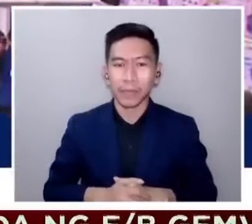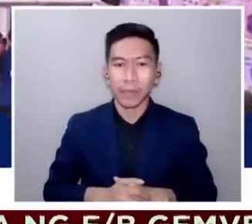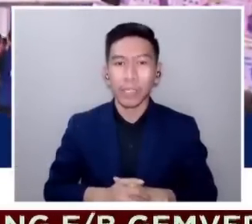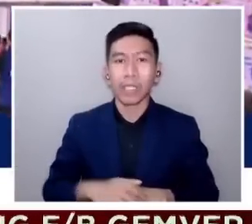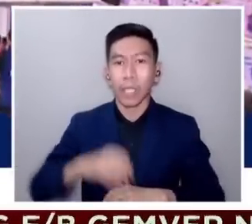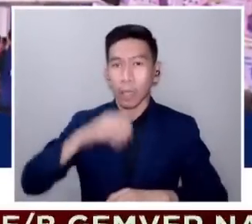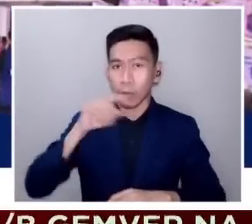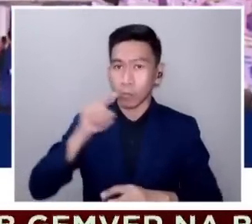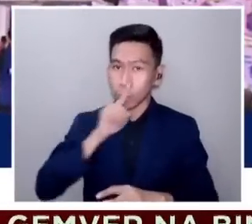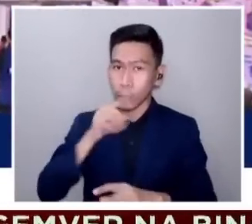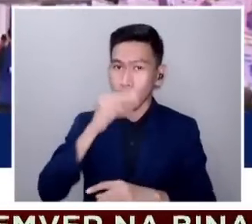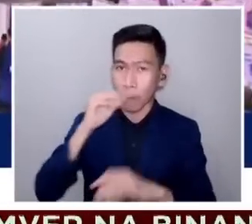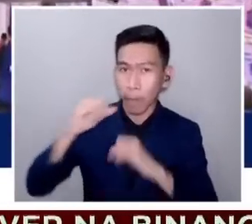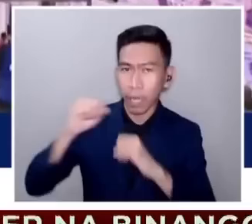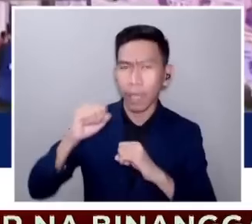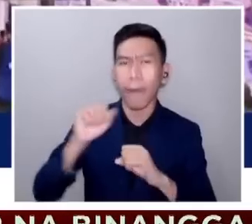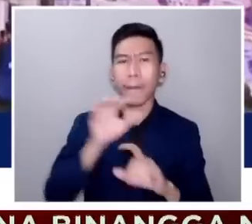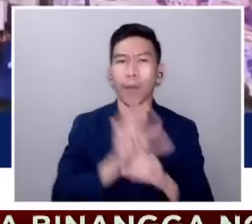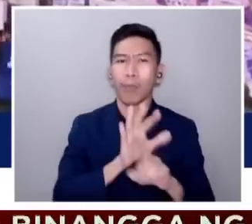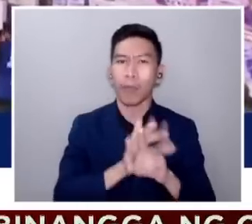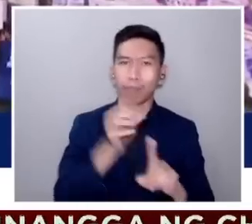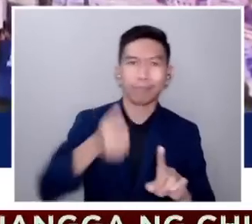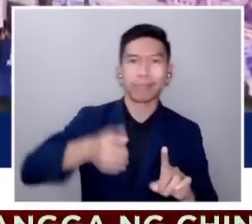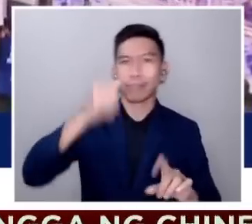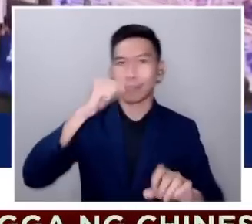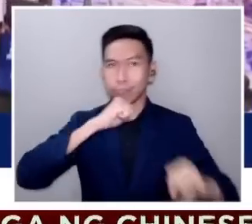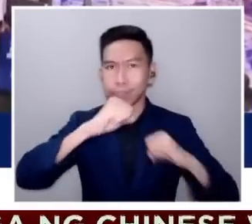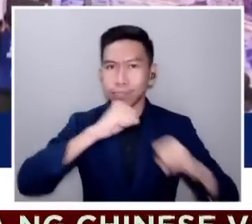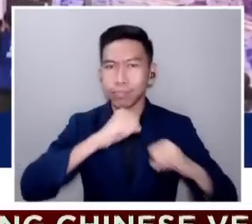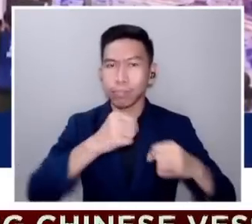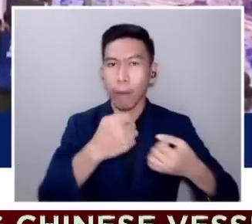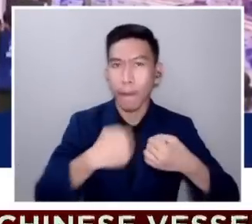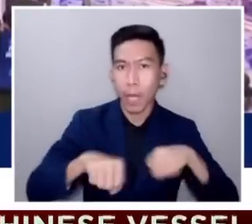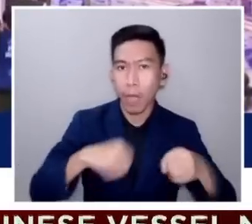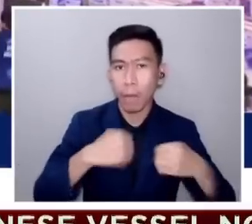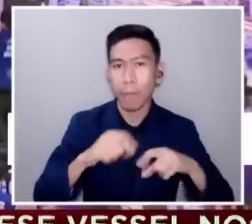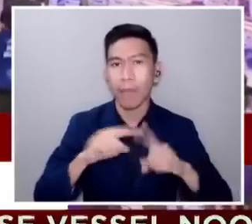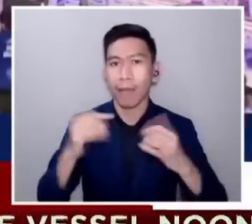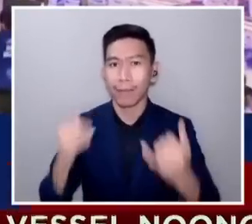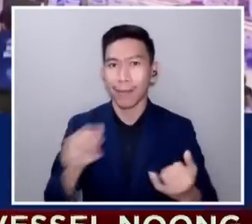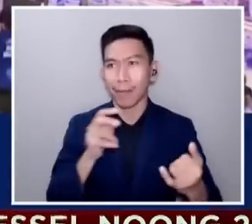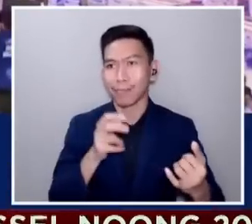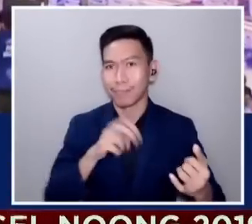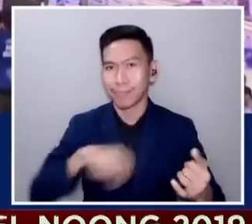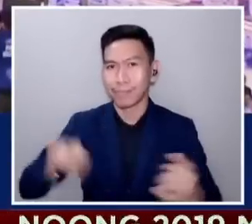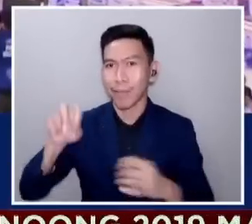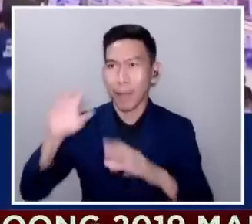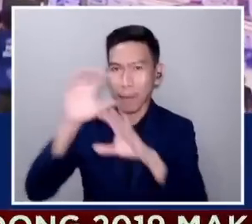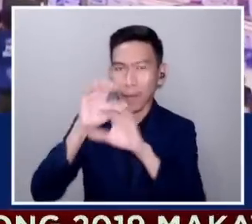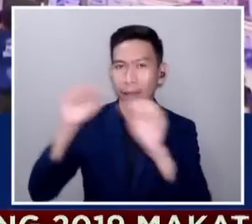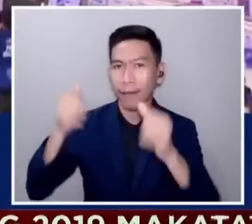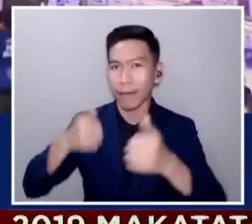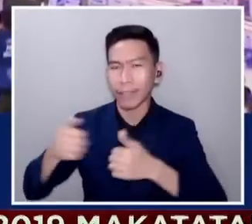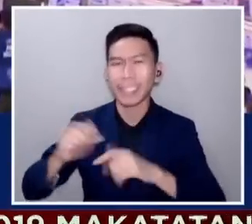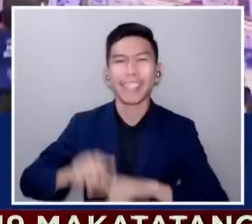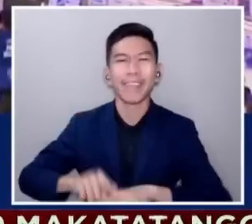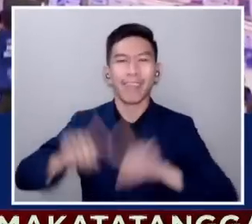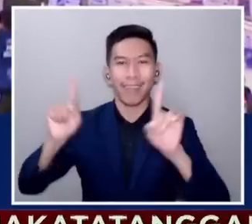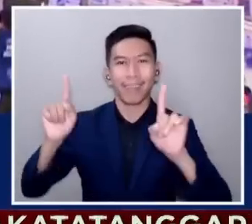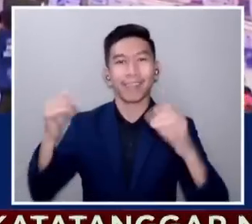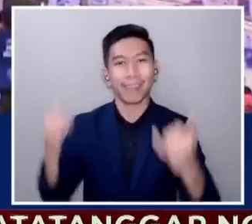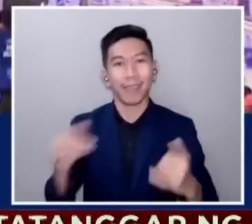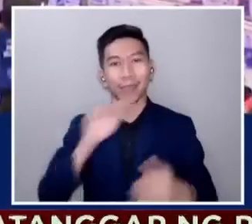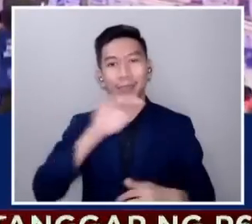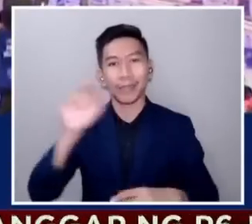Pero ibang-iba niya ang kanyang laban ngayon. Kaya ang hiling niya sa mga Filipino, bigyan siya ng pagkakataon na maging fans din ni